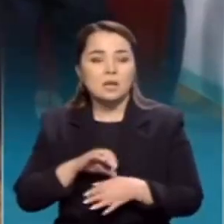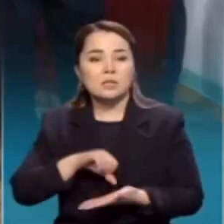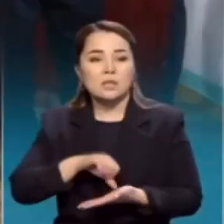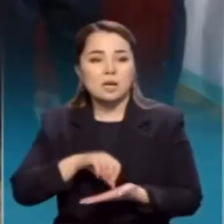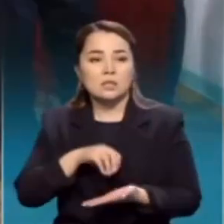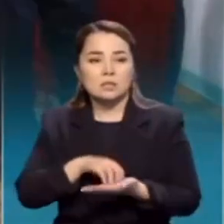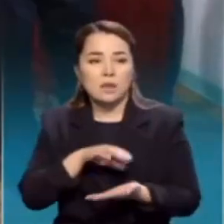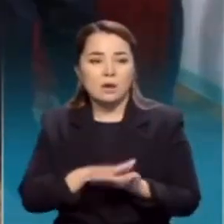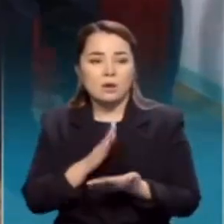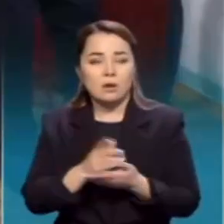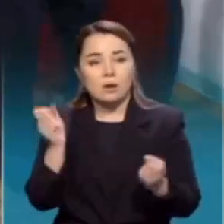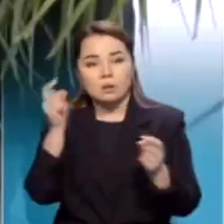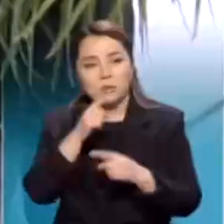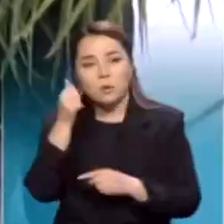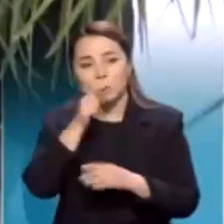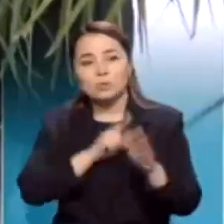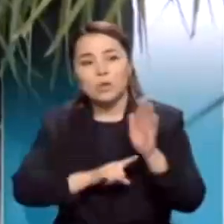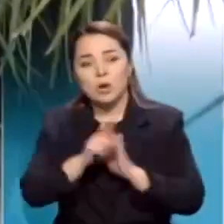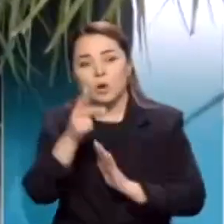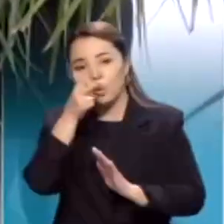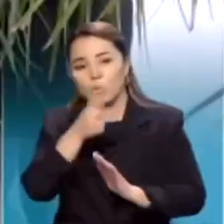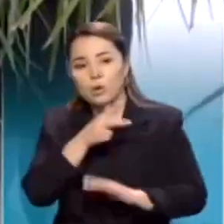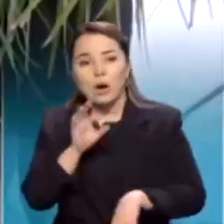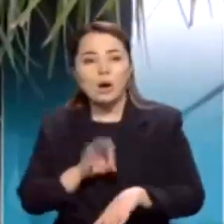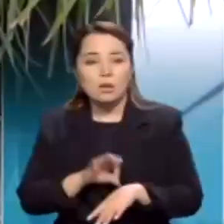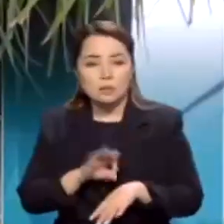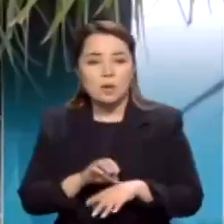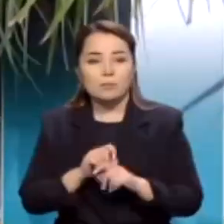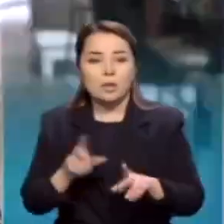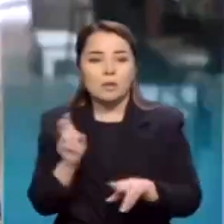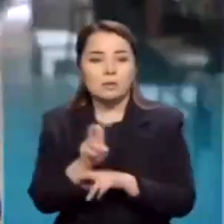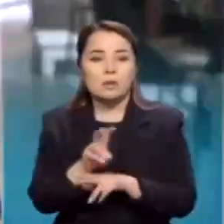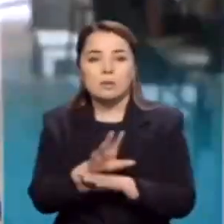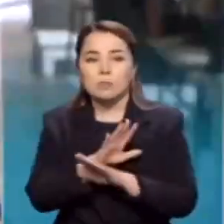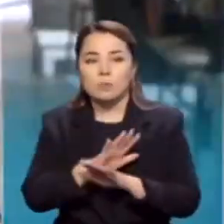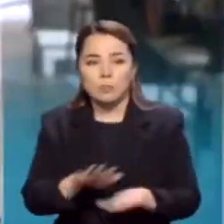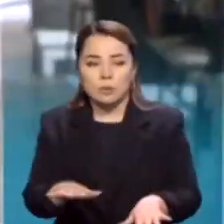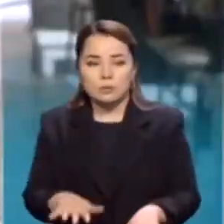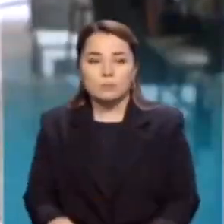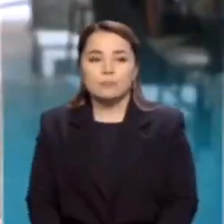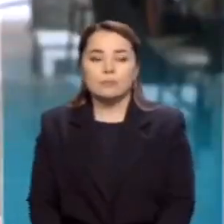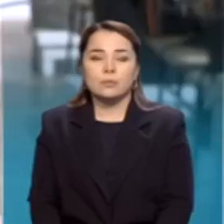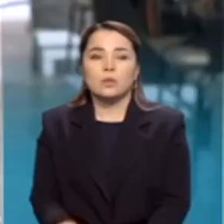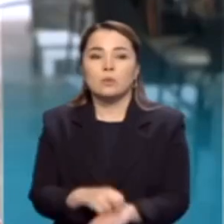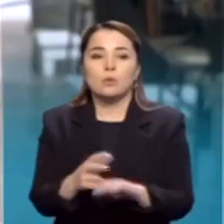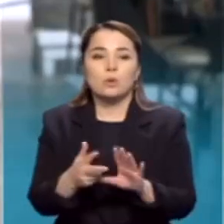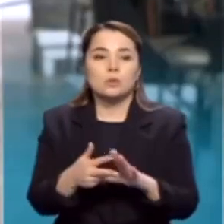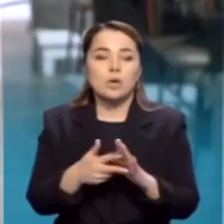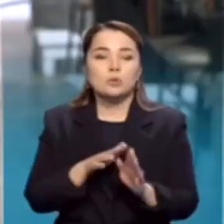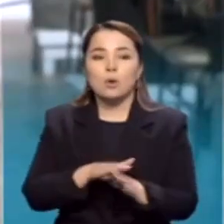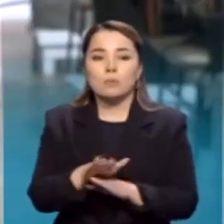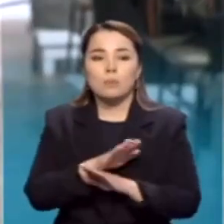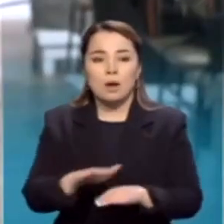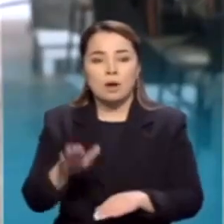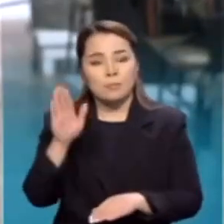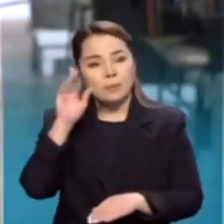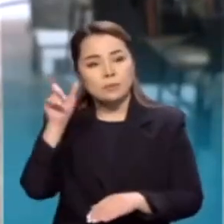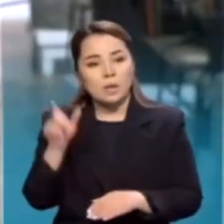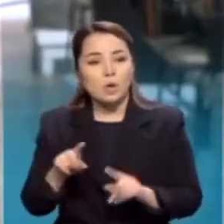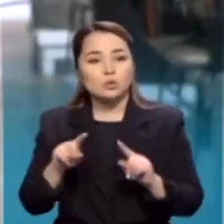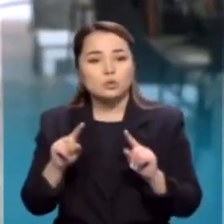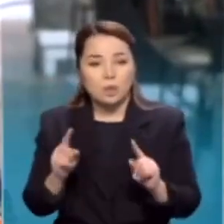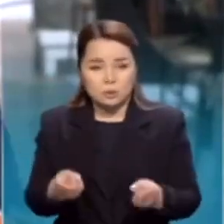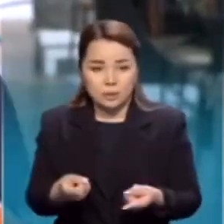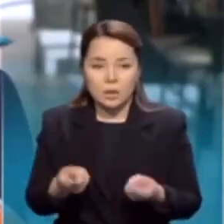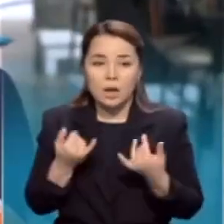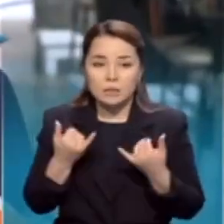тұрғанын растады. Ол оқу жылының басында 3 ай бойы ауырып, сабаққа бармаған. Несовершеннолетний задержан. Кәмелетке толмаған күдікті қамауға